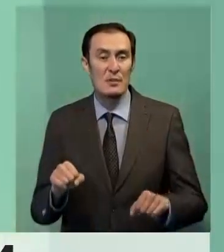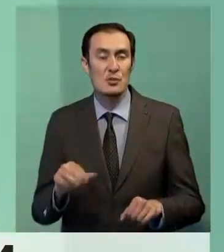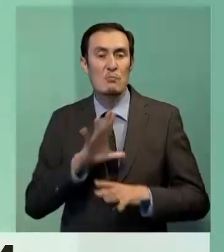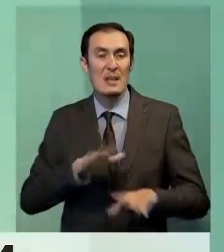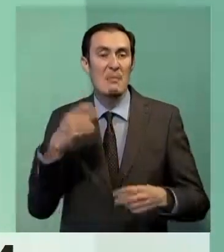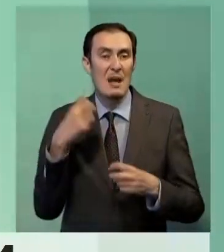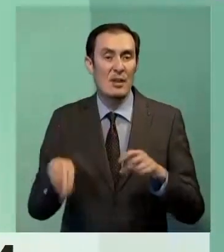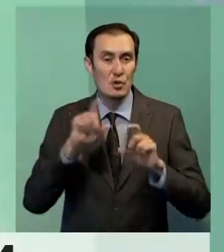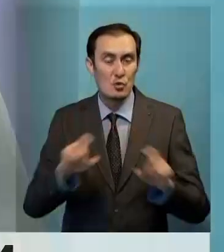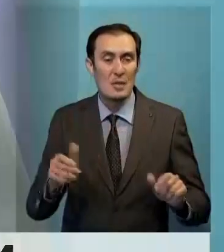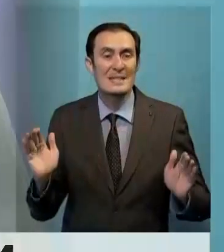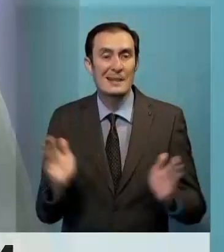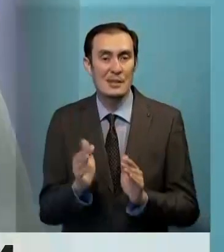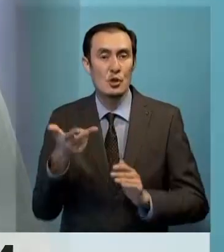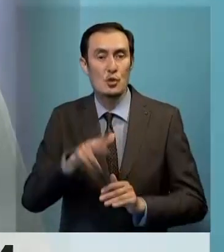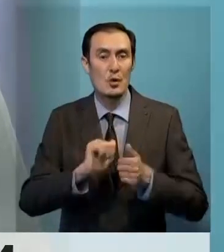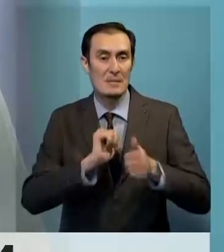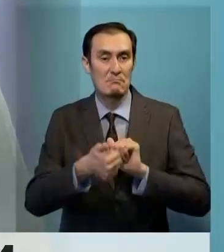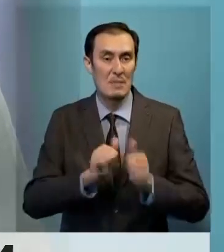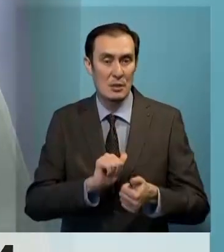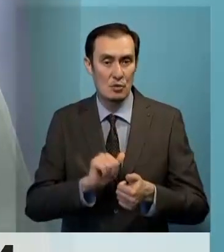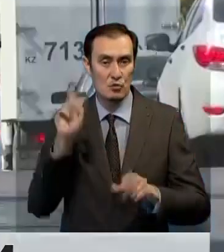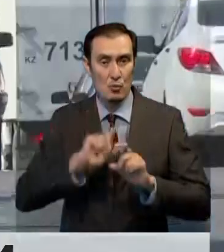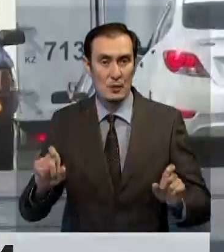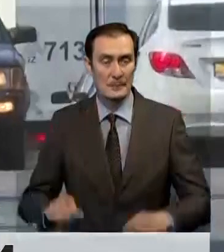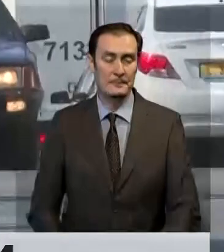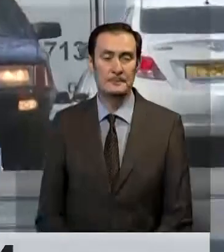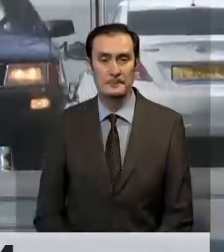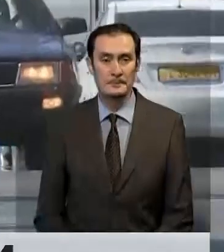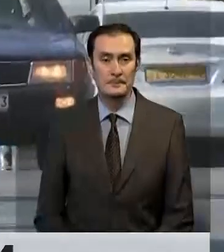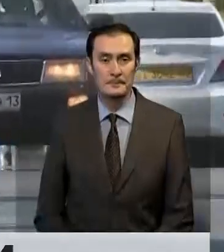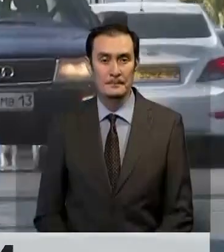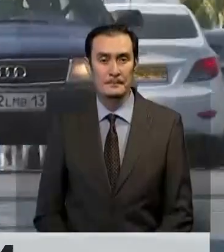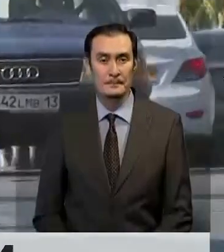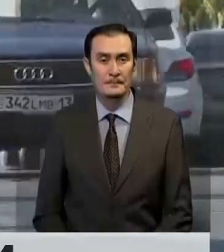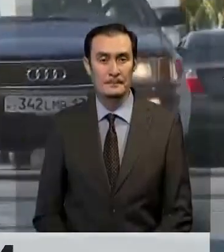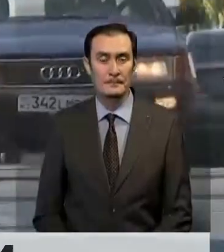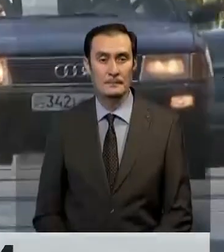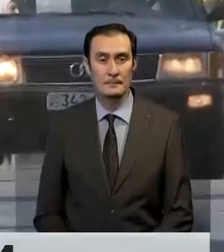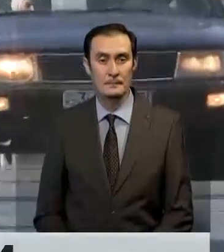аварийных школ и сократить трехсменные. Катерина Попкова, Самат Нагашбекулы, Шымкент, Хабар 24.